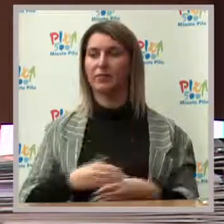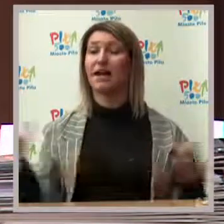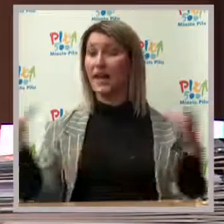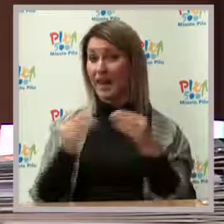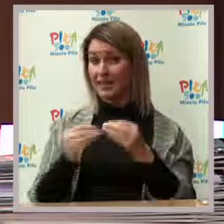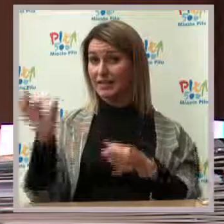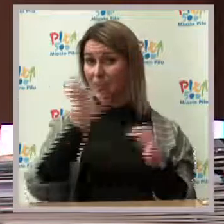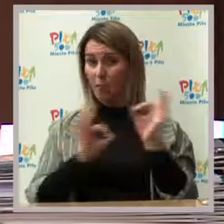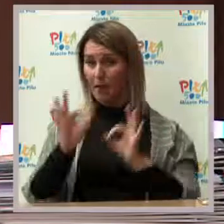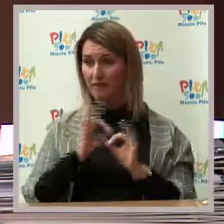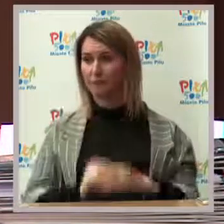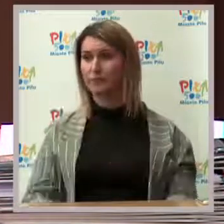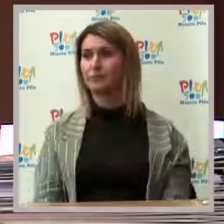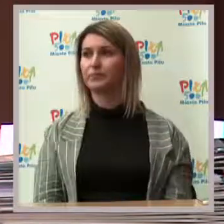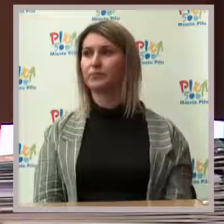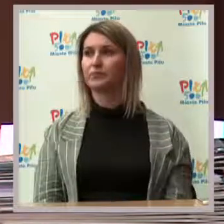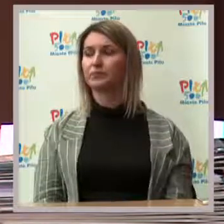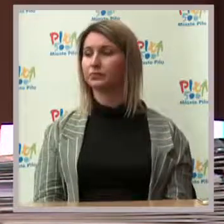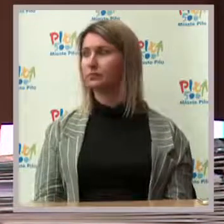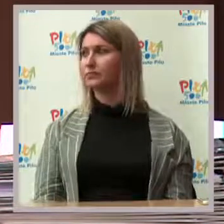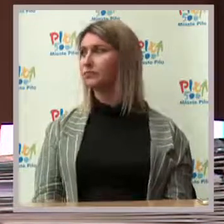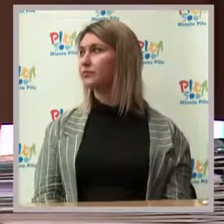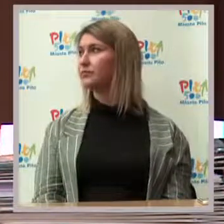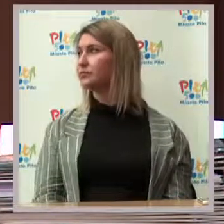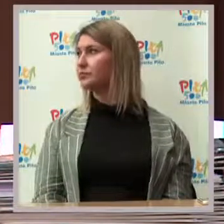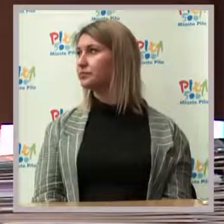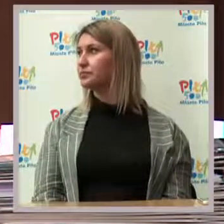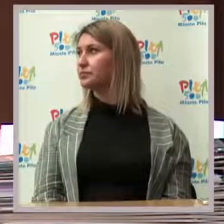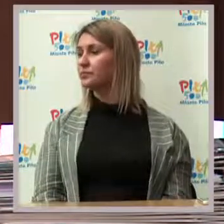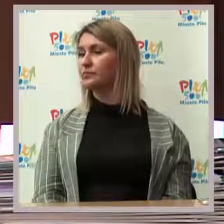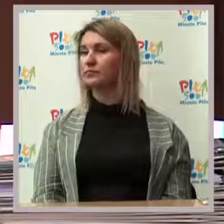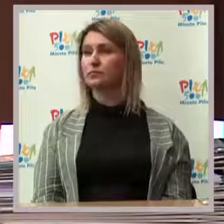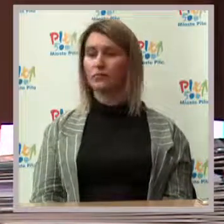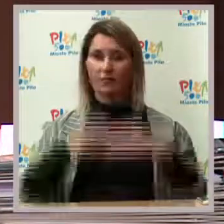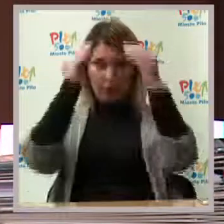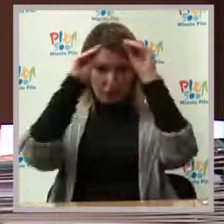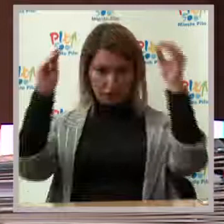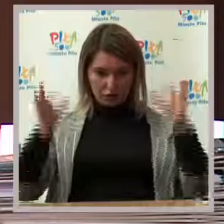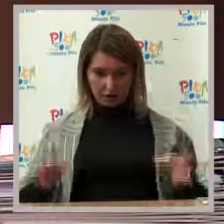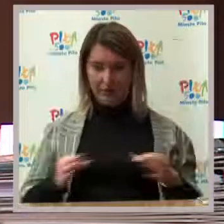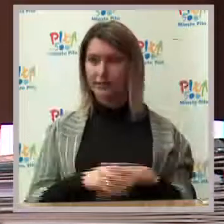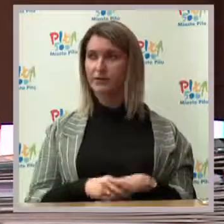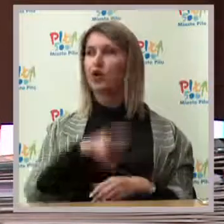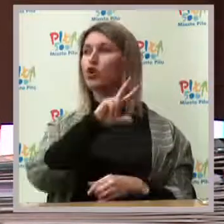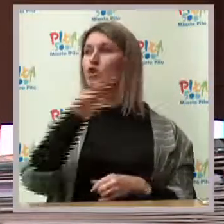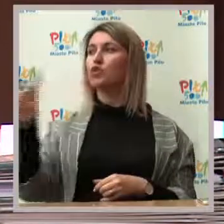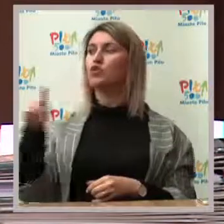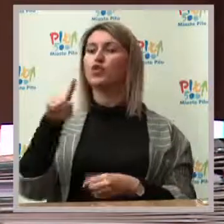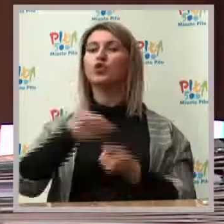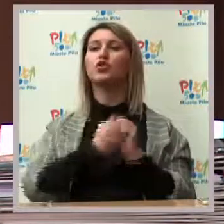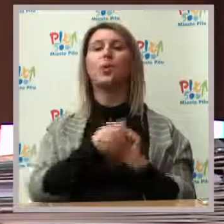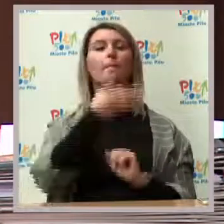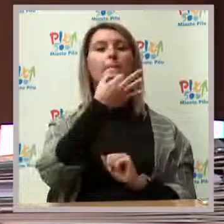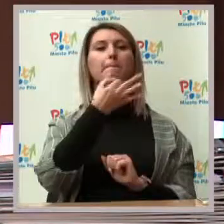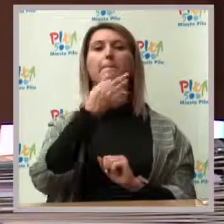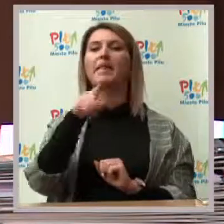19, autopoprawka, druk nr 39. Szanowni Państwo radni, czy do przesłanego